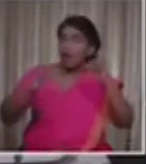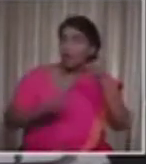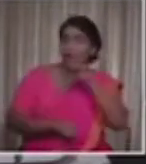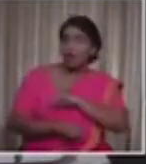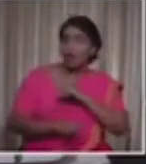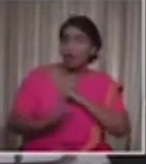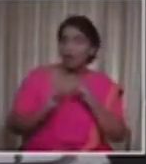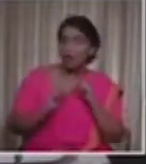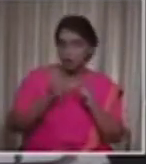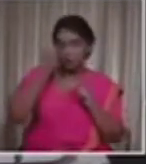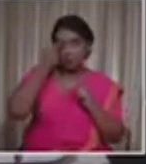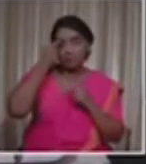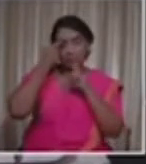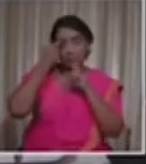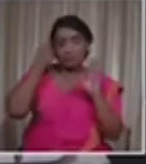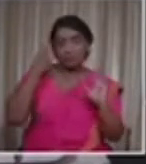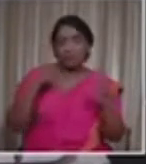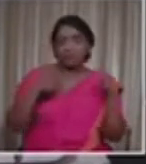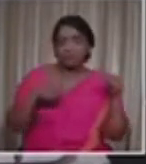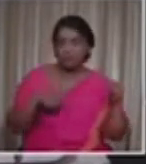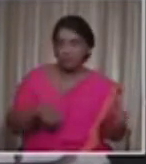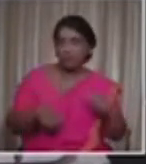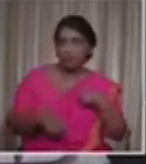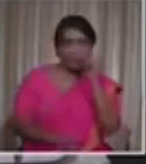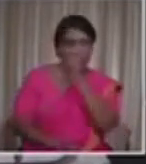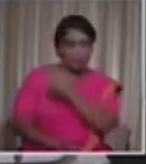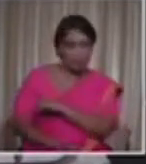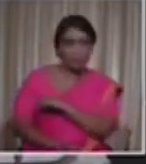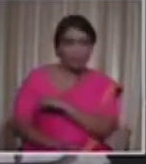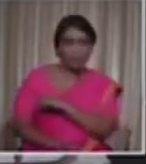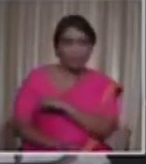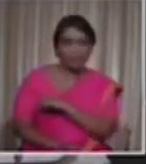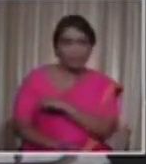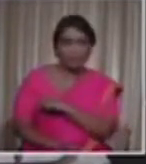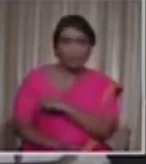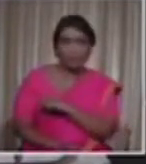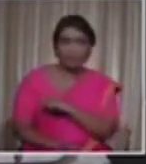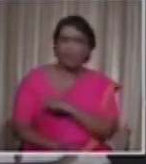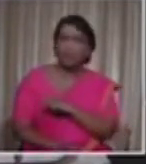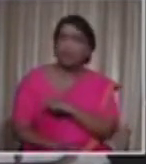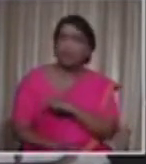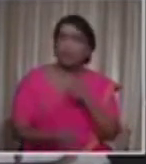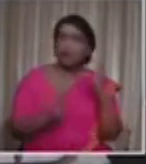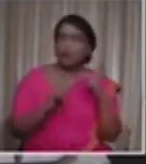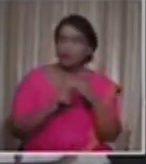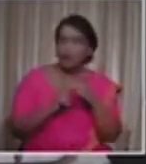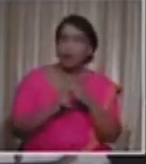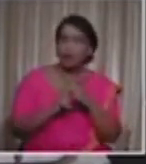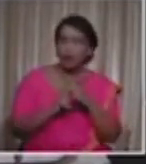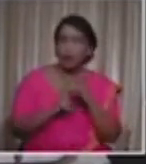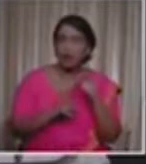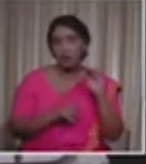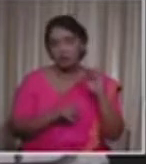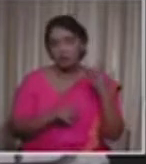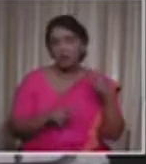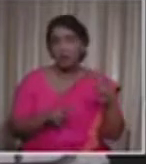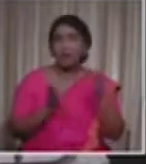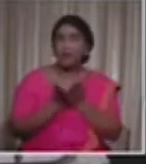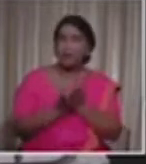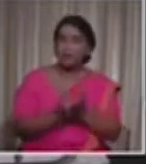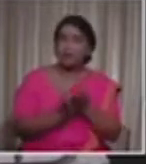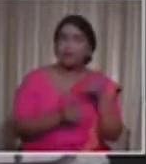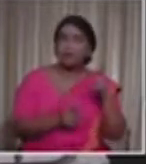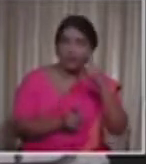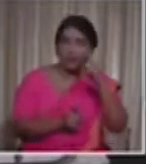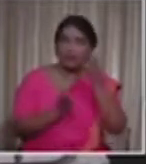කරේ කියලා. එච්චරයි තියෙන්නේ. මෙතනත් මම මෙතුමට කිව්වා ප්‍රීමියම් එක ඕනනම් ඩොලර් 40 නෙමෙයි මේ නැවට මේ